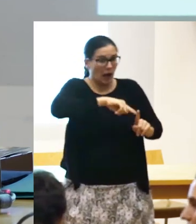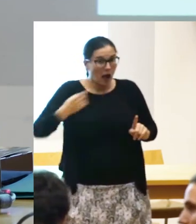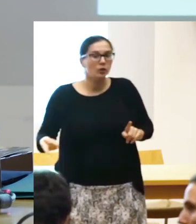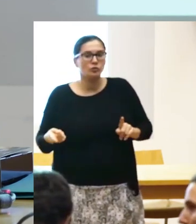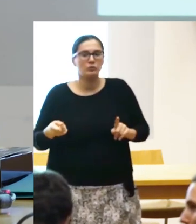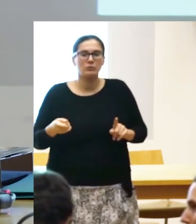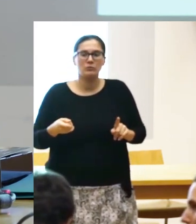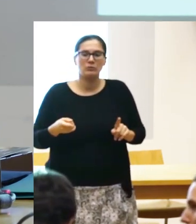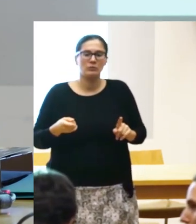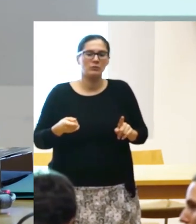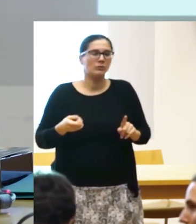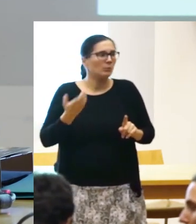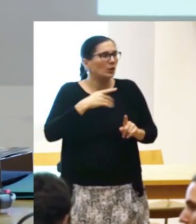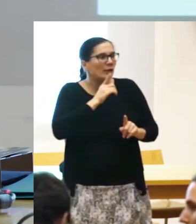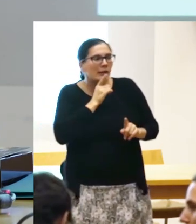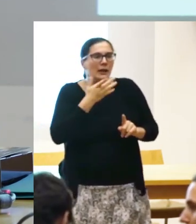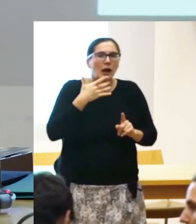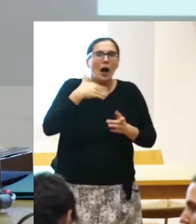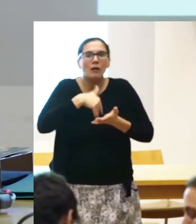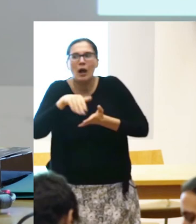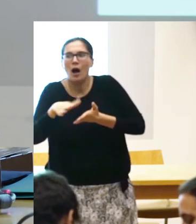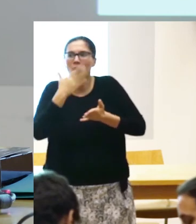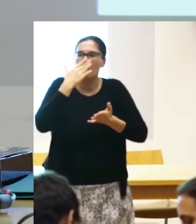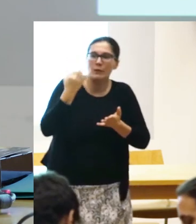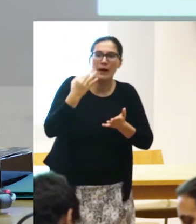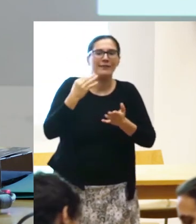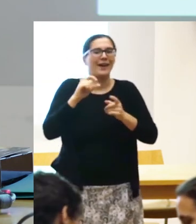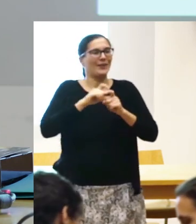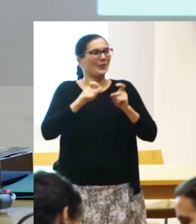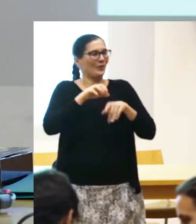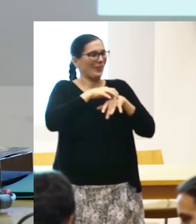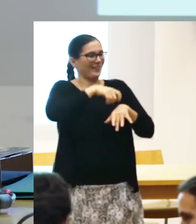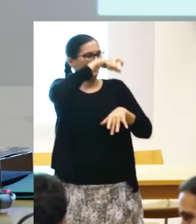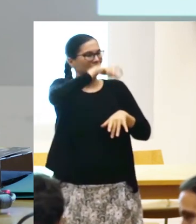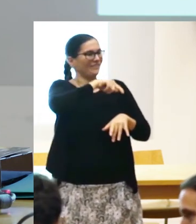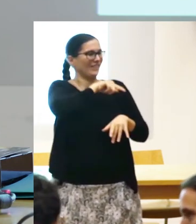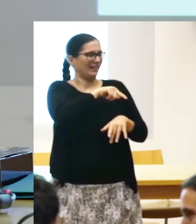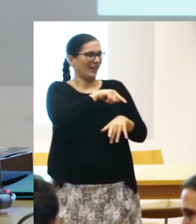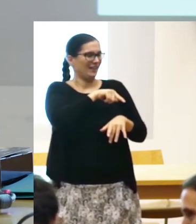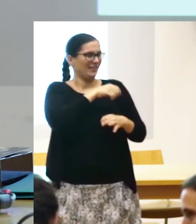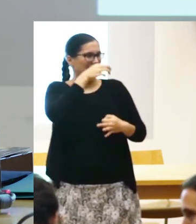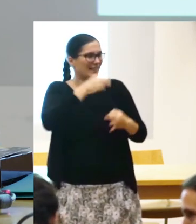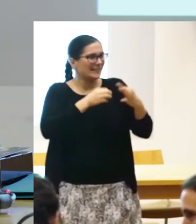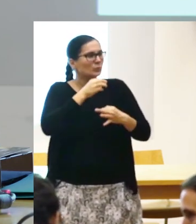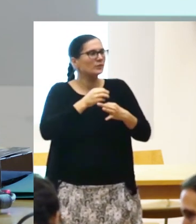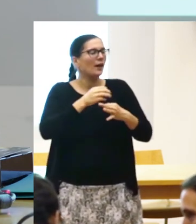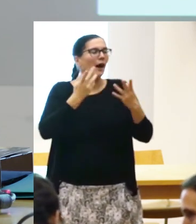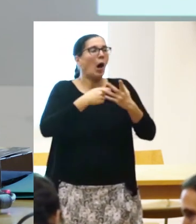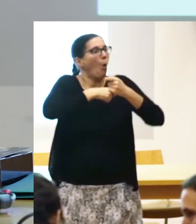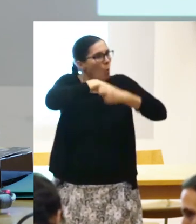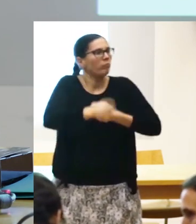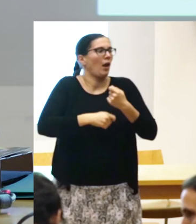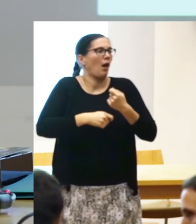byla zcela záměrně vlastně vyprodukovaná vedením té instituce, tak abychom i dovnitř vlastně si ustavili nějaký